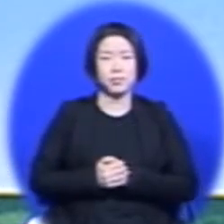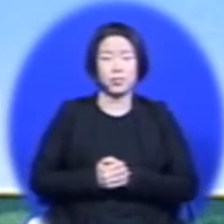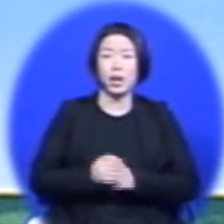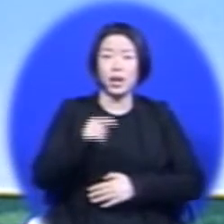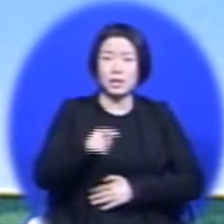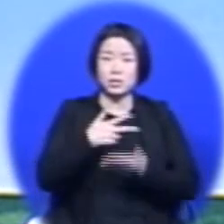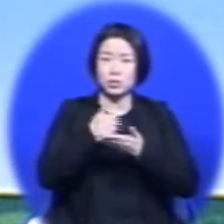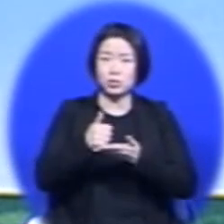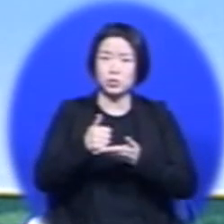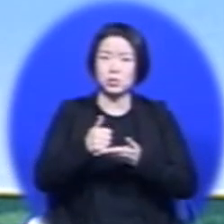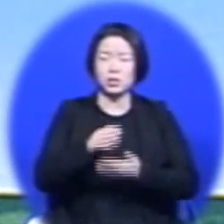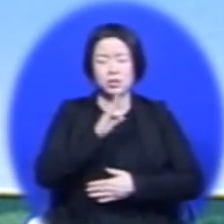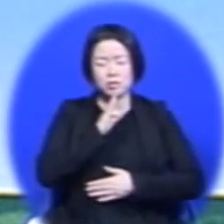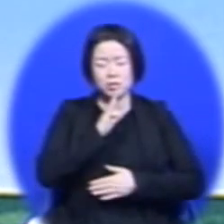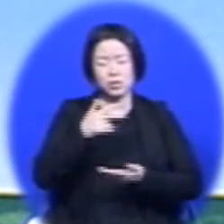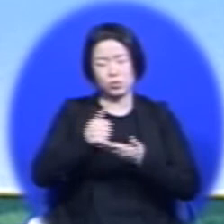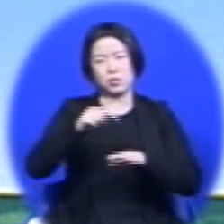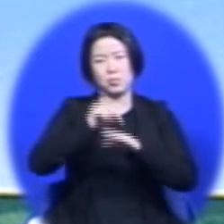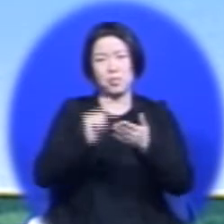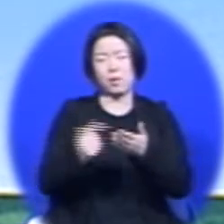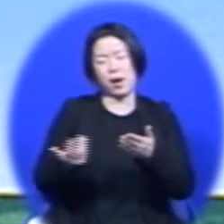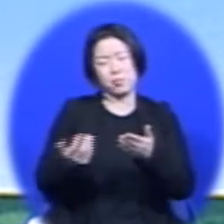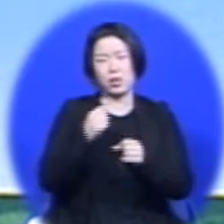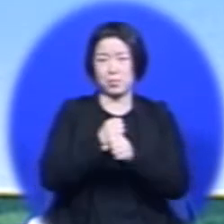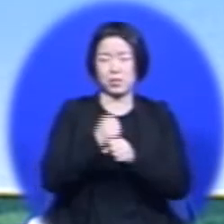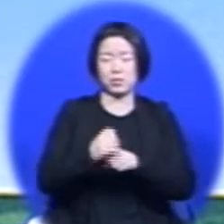이것은 주님을 정말 마음 아프게 하는 것입니다.